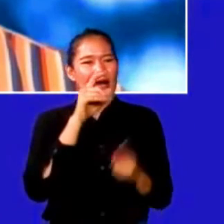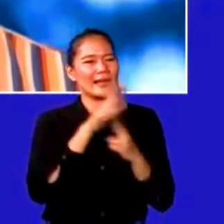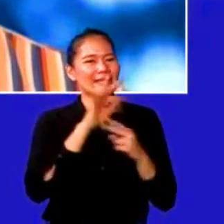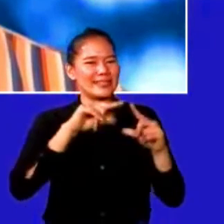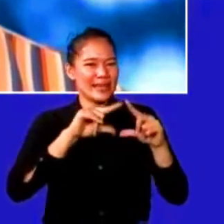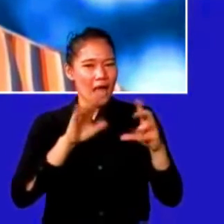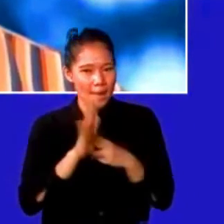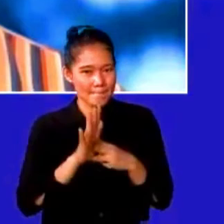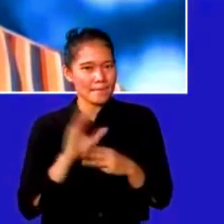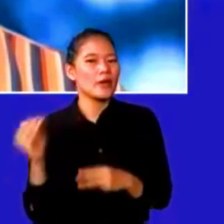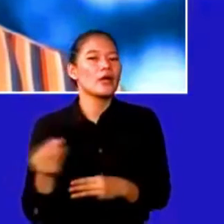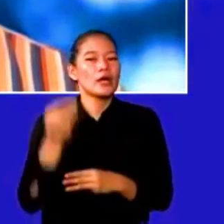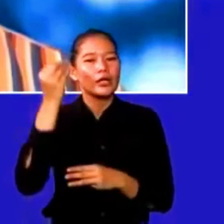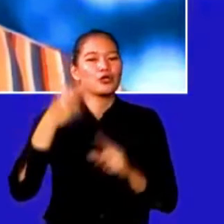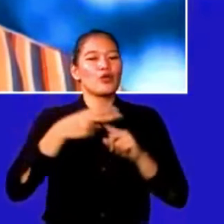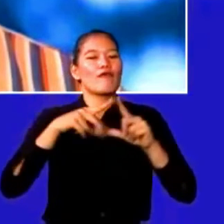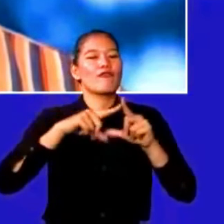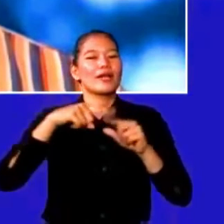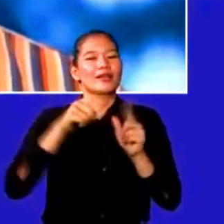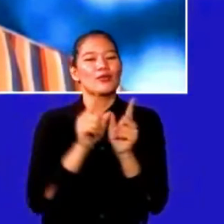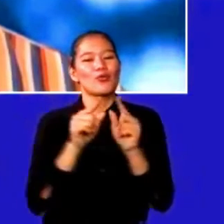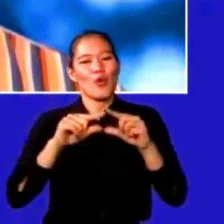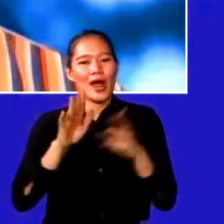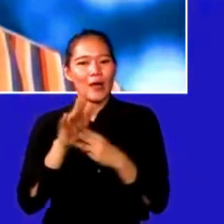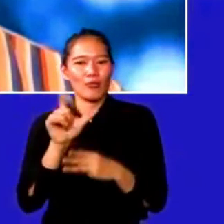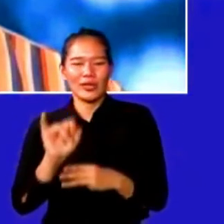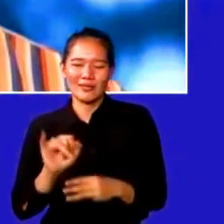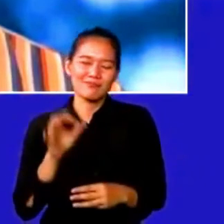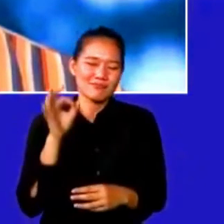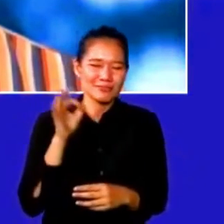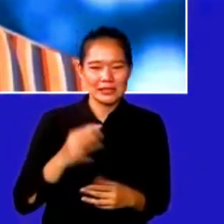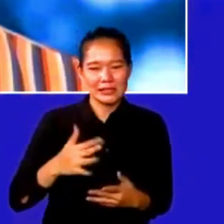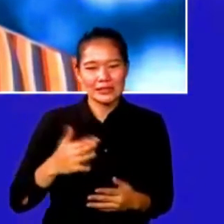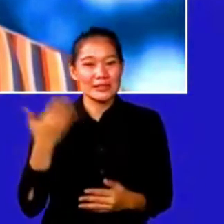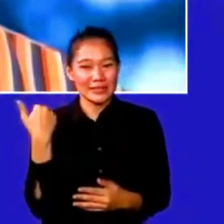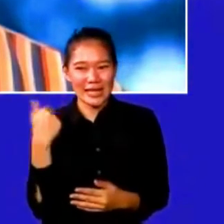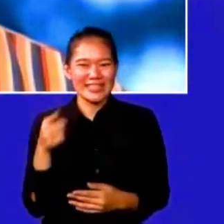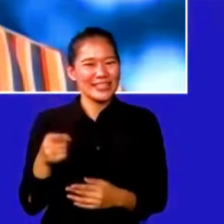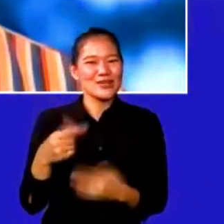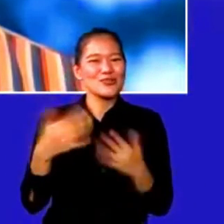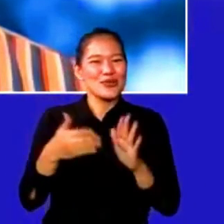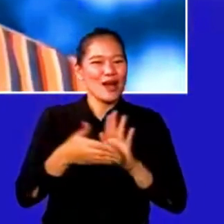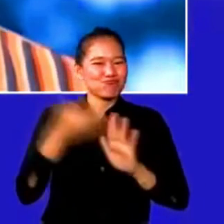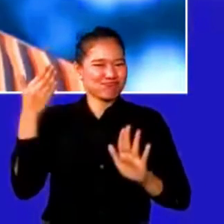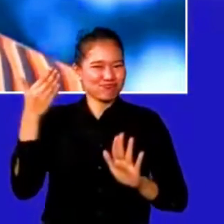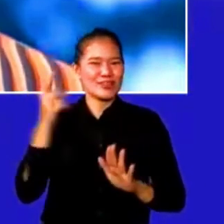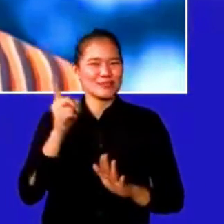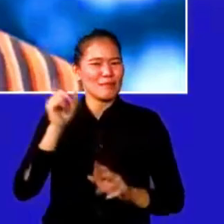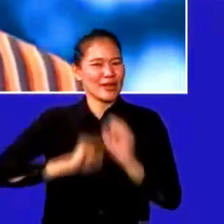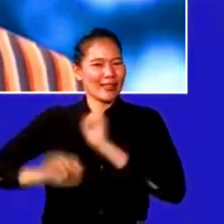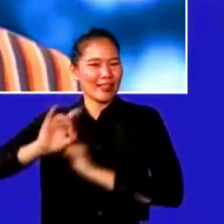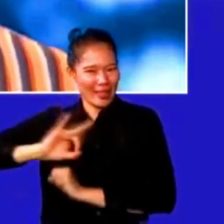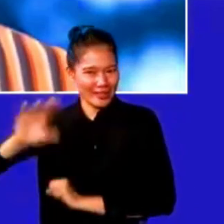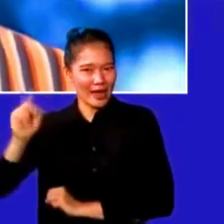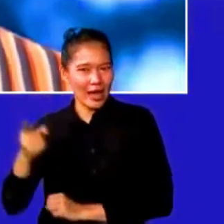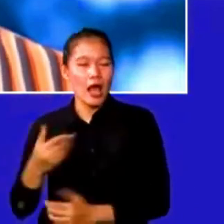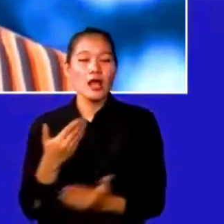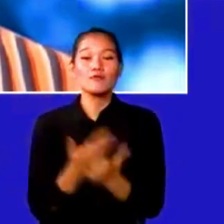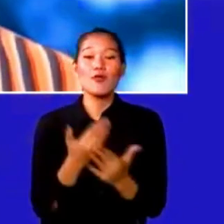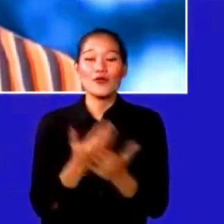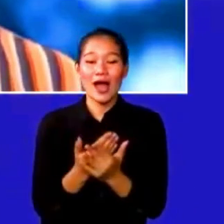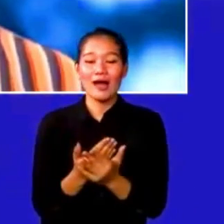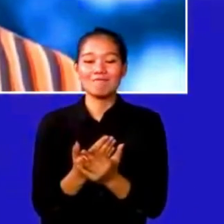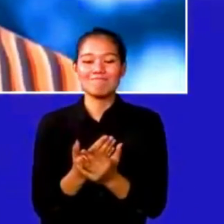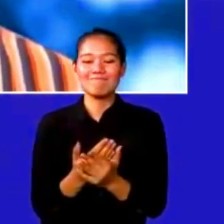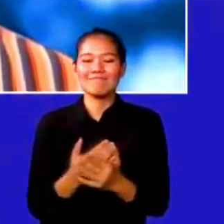dokter Niam Ketua Majelis fatwa MUI atas waktunya tapi SMS sekali tadi dokternya tahun berdiri terlebih dahulu karena ada kegiatan lain sebagai kita